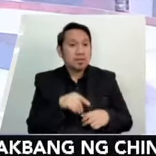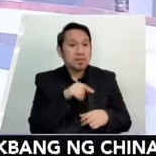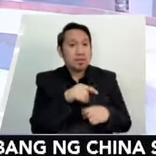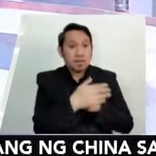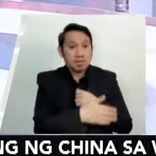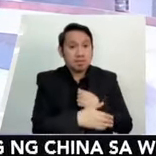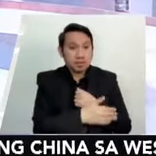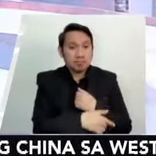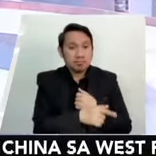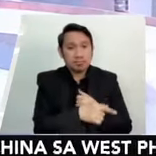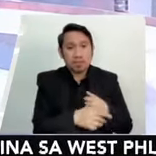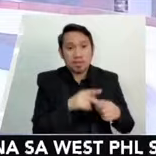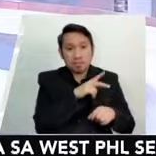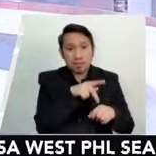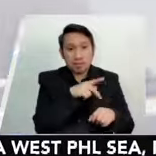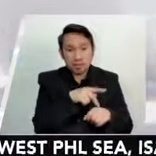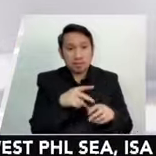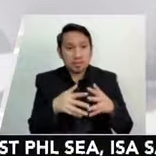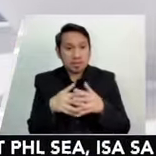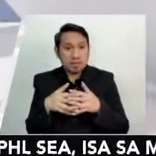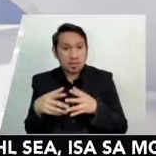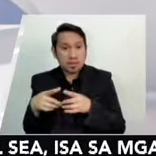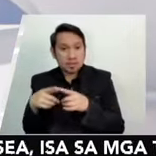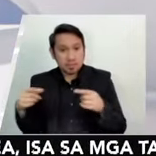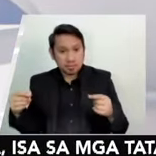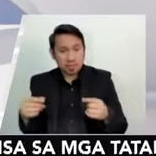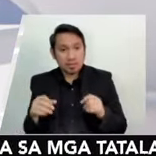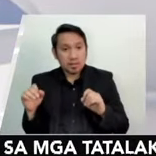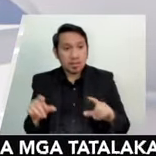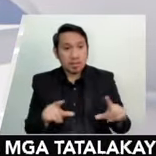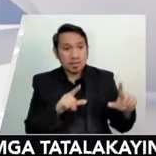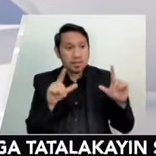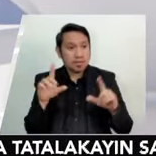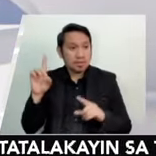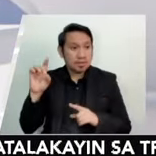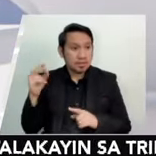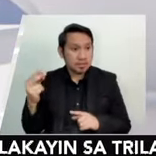Live mula sa Washington DC, may unang balita kasama natin si Maris Umali.